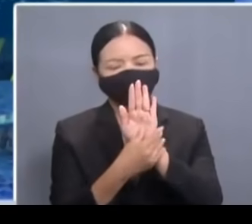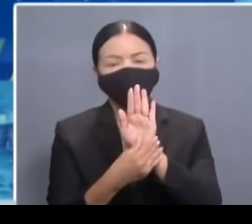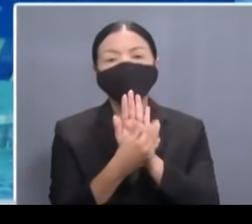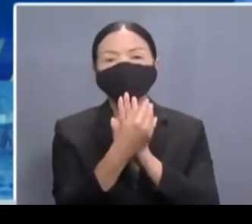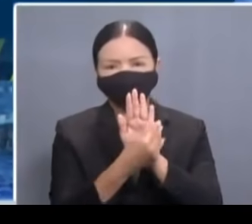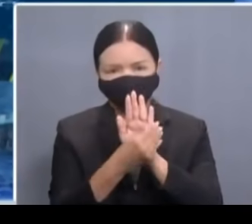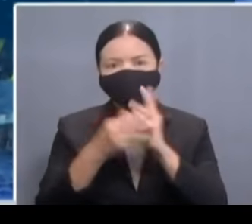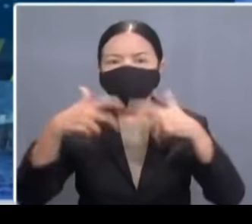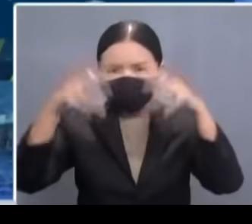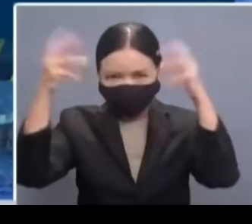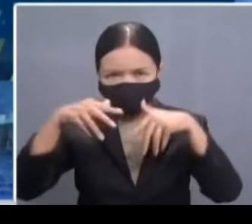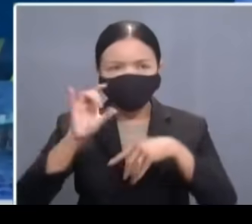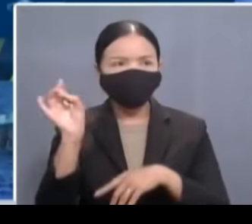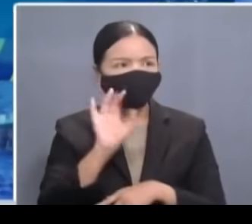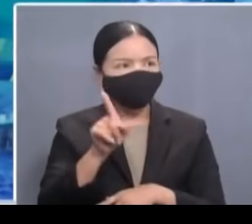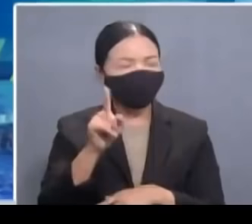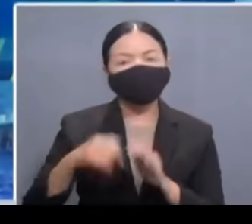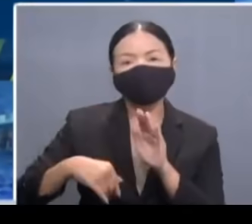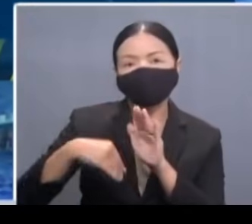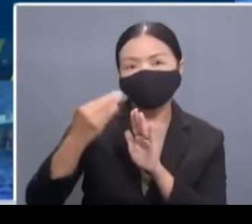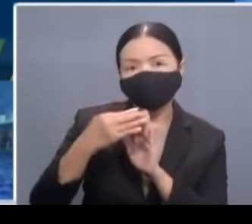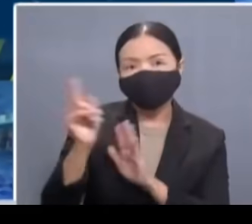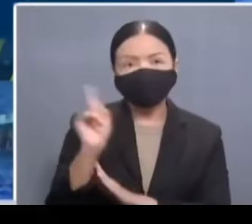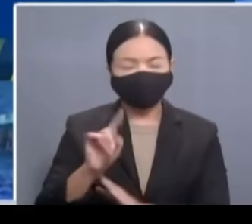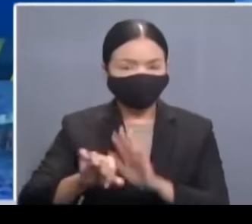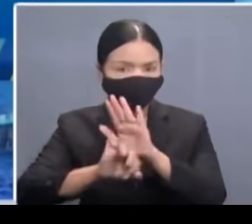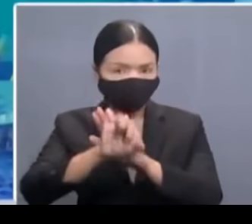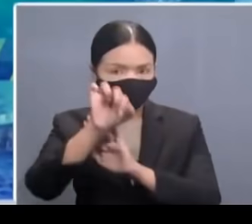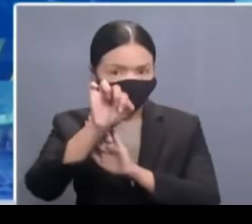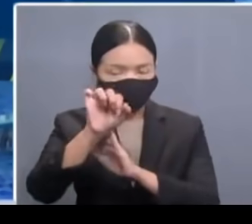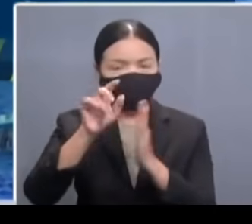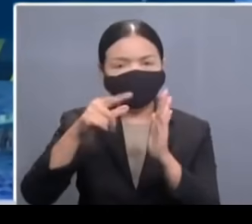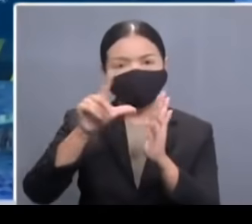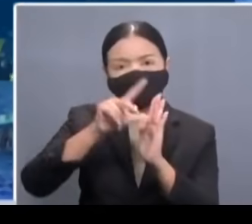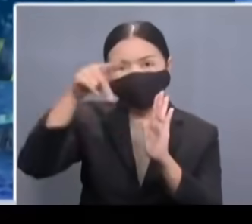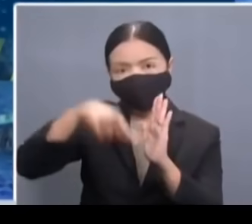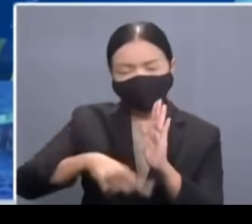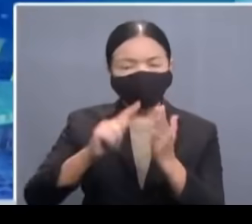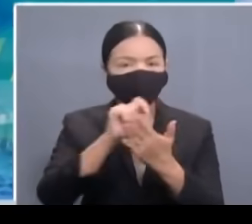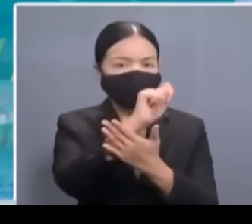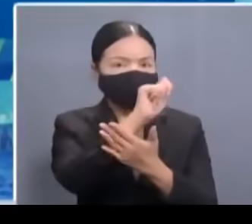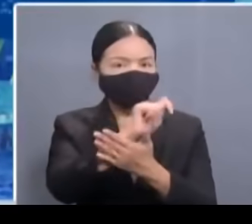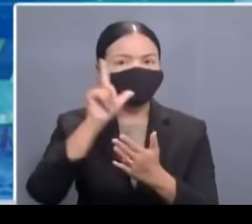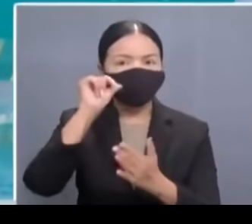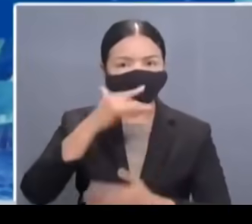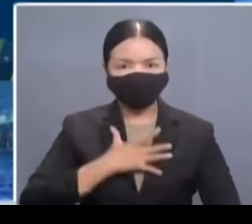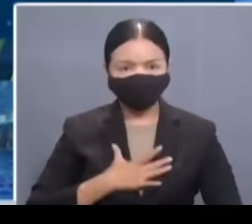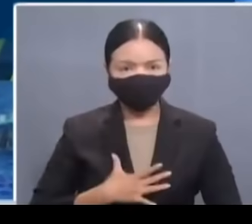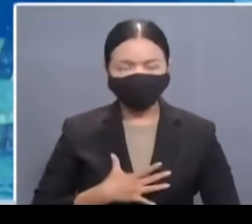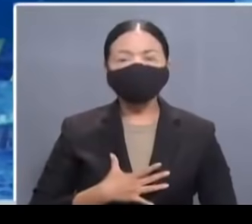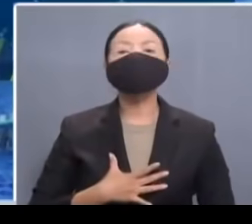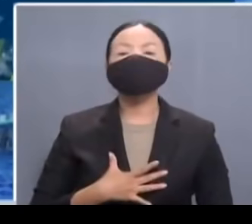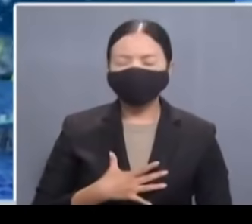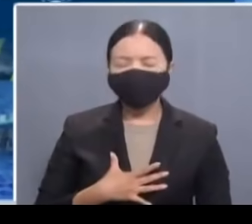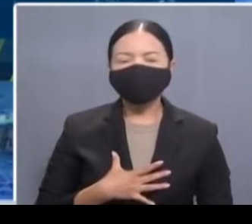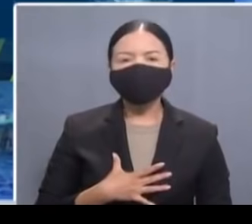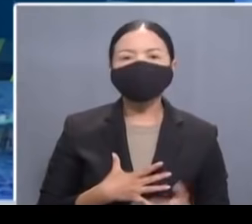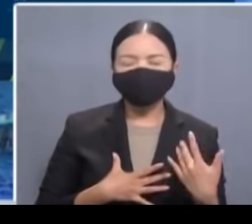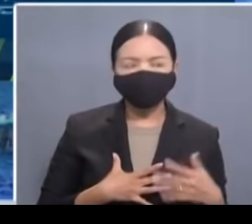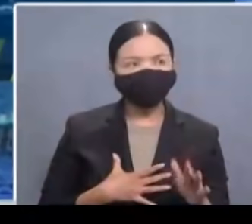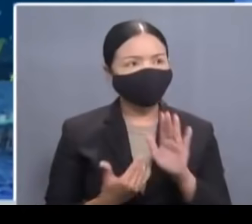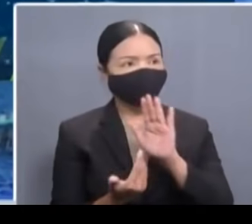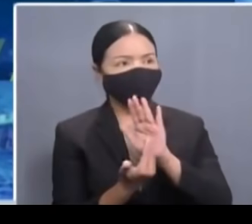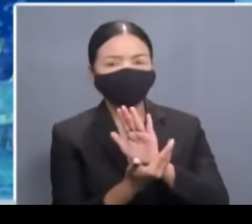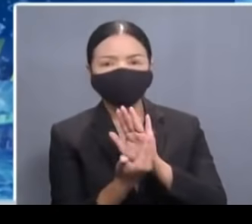ตกหนักทางภาคเหนือก็อย่างเช่นโซนเชียงใหม่ลำพูนตากแม่ฮ่องสอนค่ะส่วนหนูนะคะแล้วก็มา